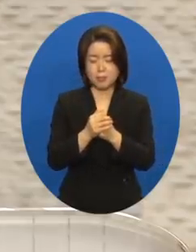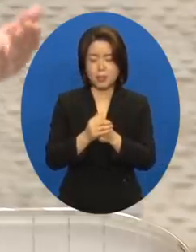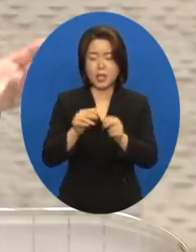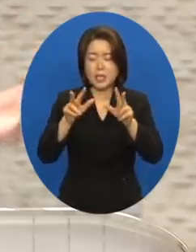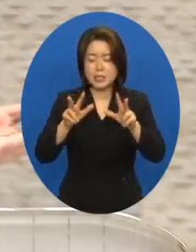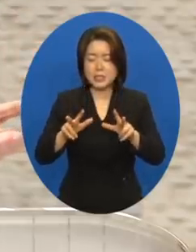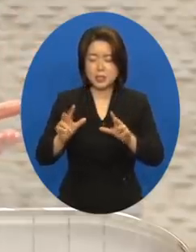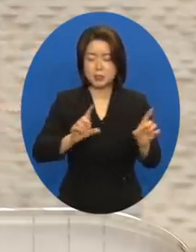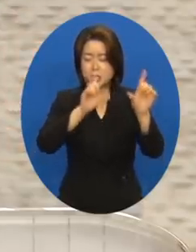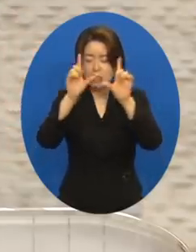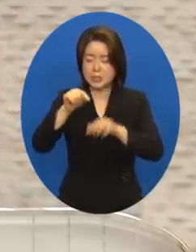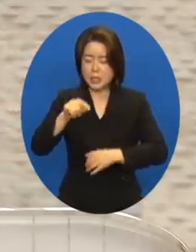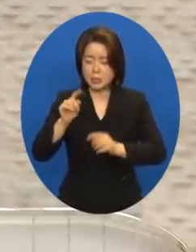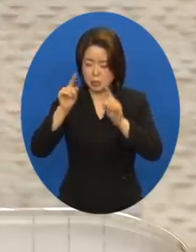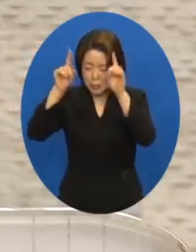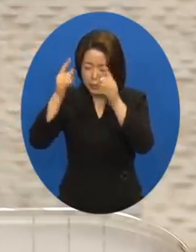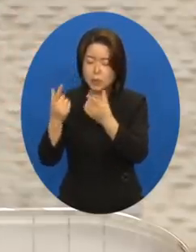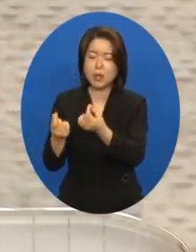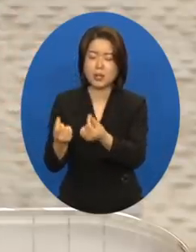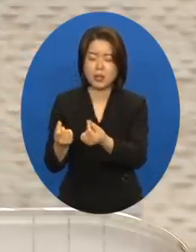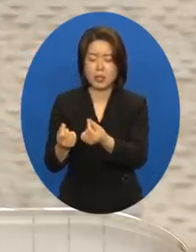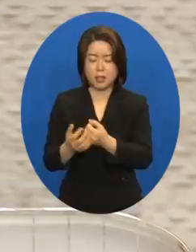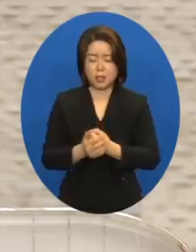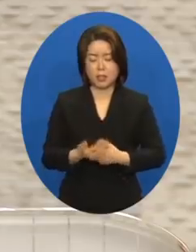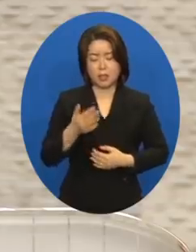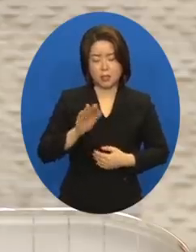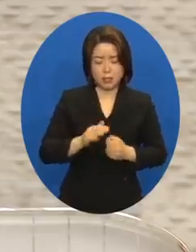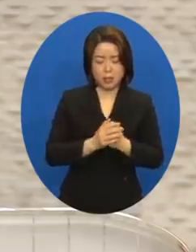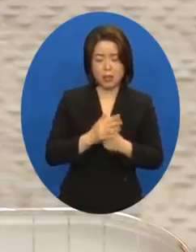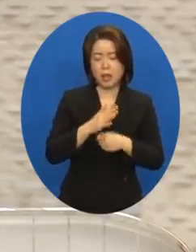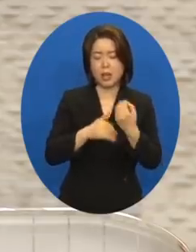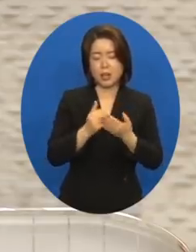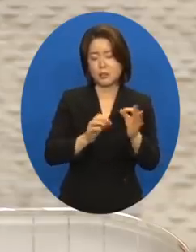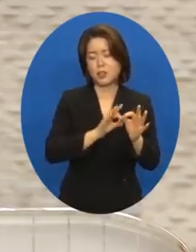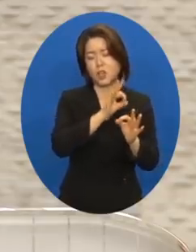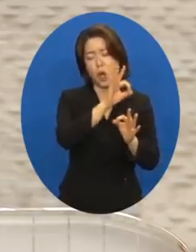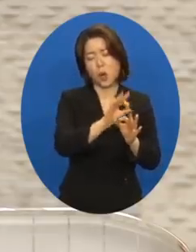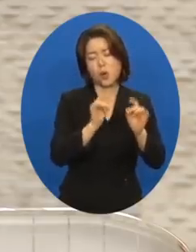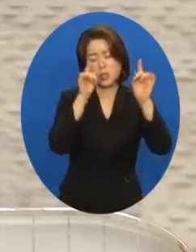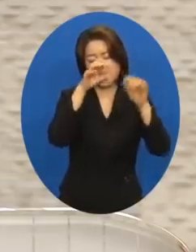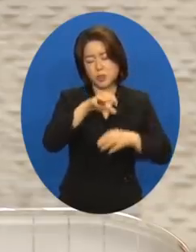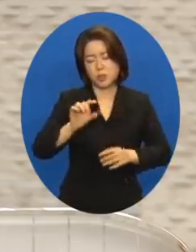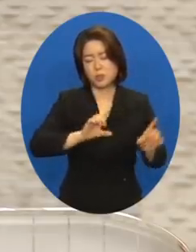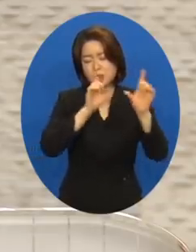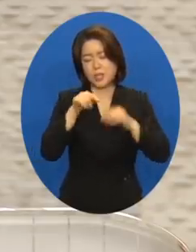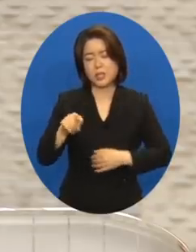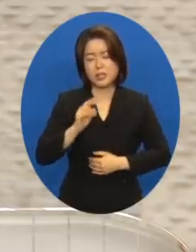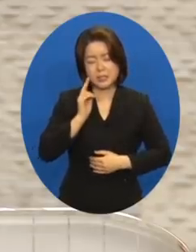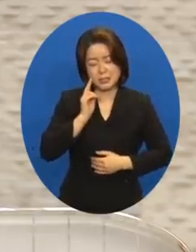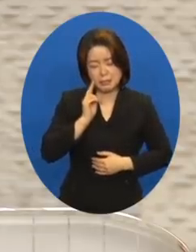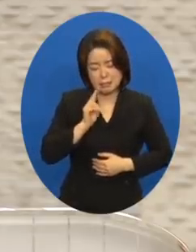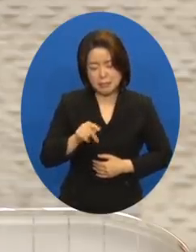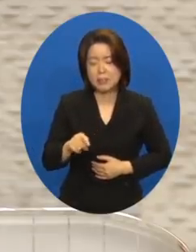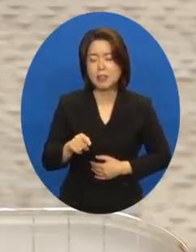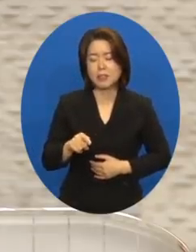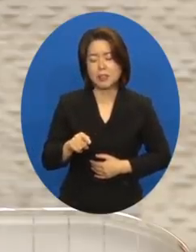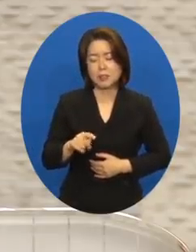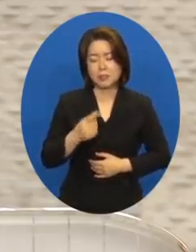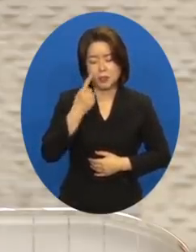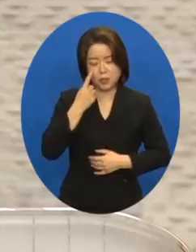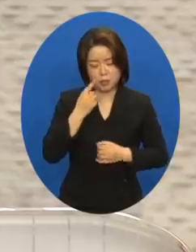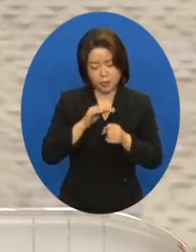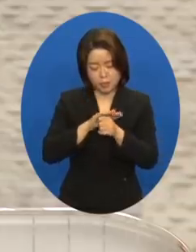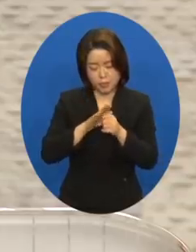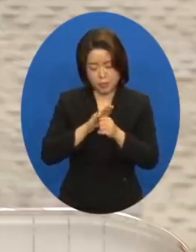지금 사는 것도 지옥 같은데 하나님 영원히 지옥에서 살아야 되는 그 끔찍 암을 그 미리 역의